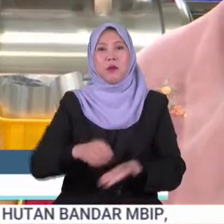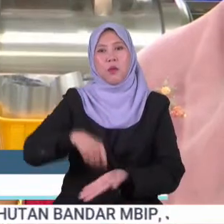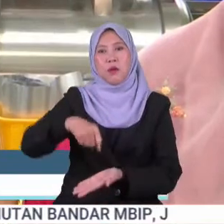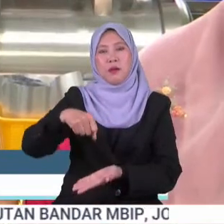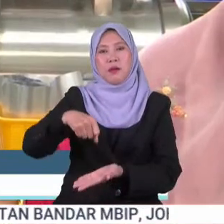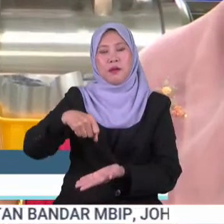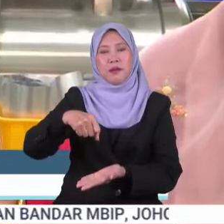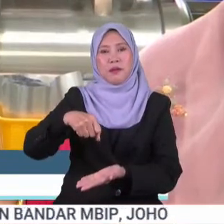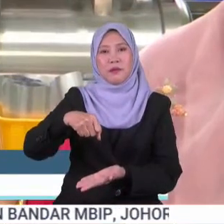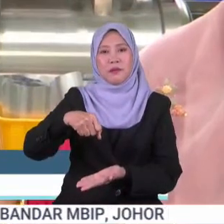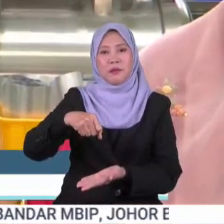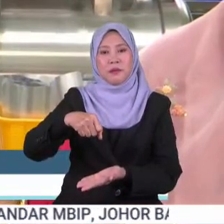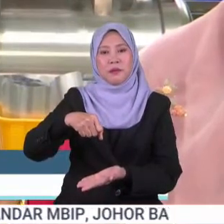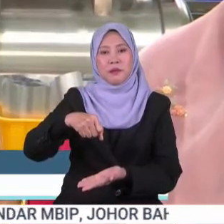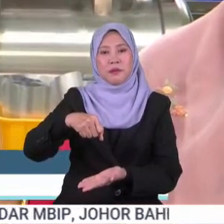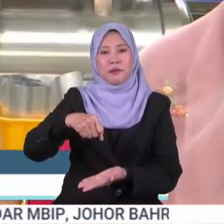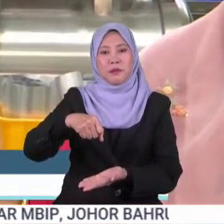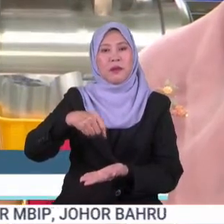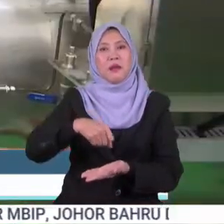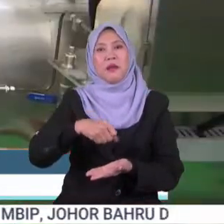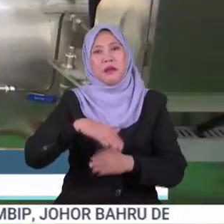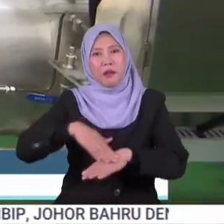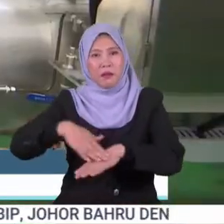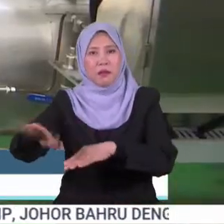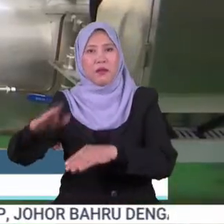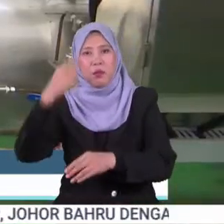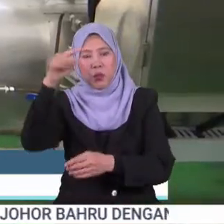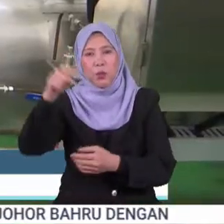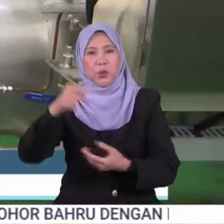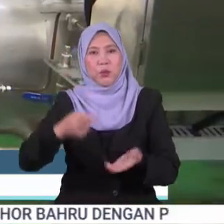isteri masak ke apa dan hantar untuk retort.